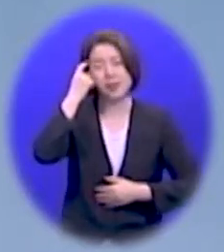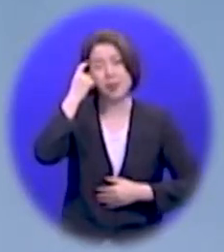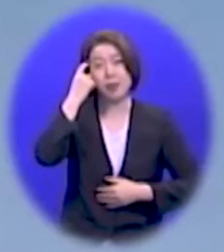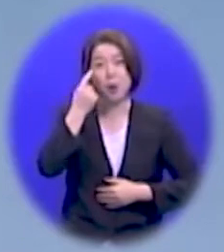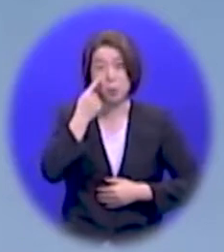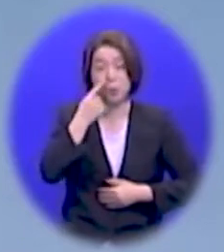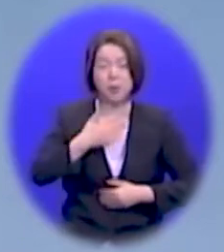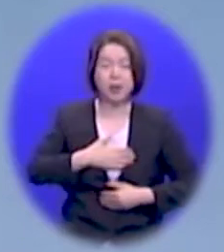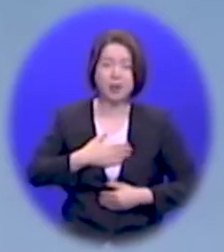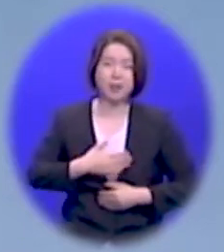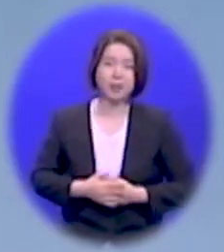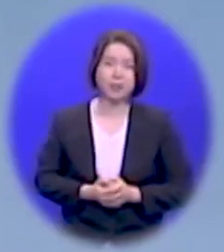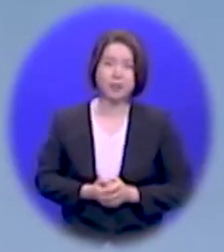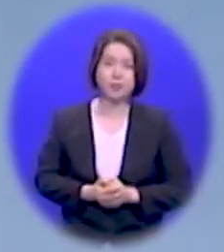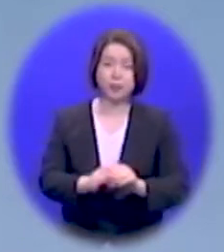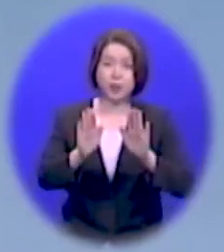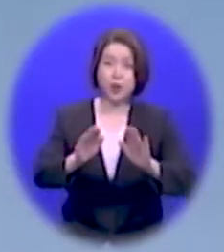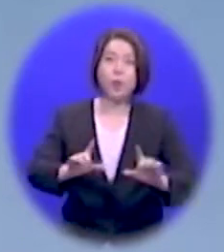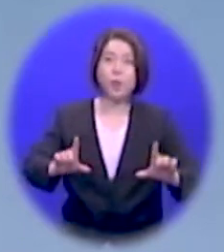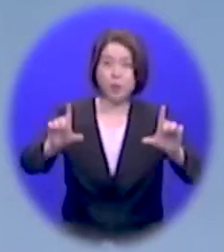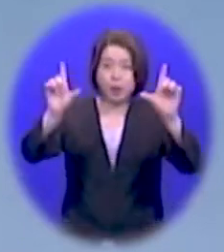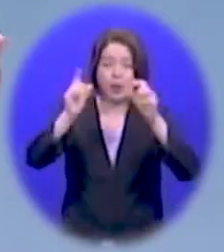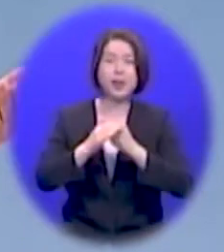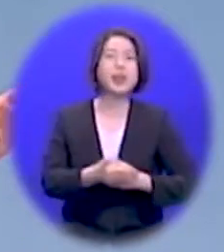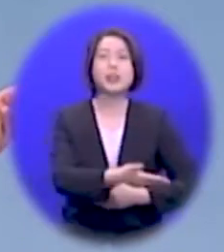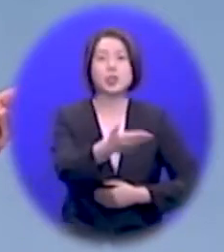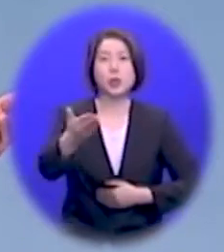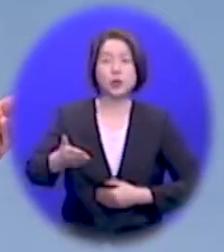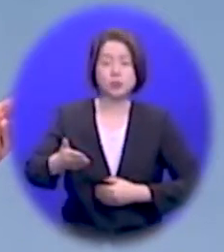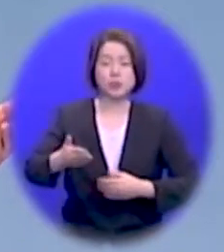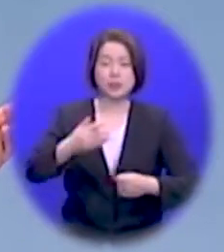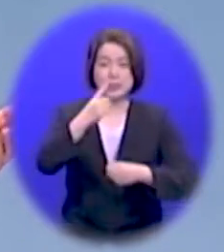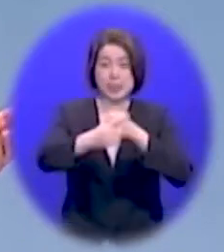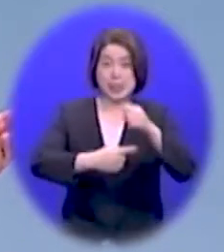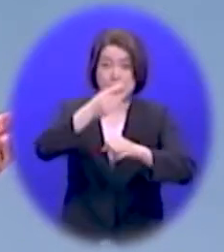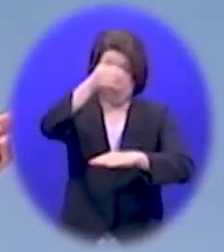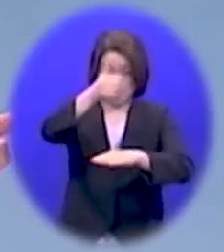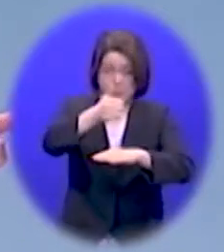여러분 오래 여러분은 연말까지